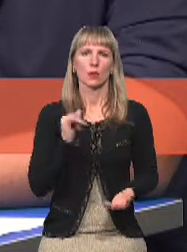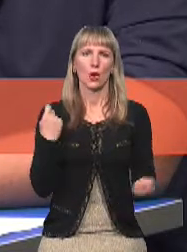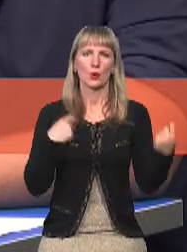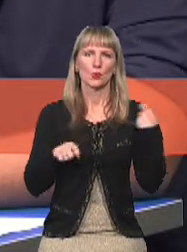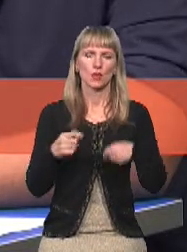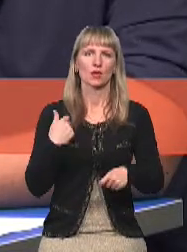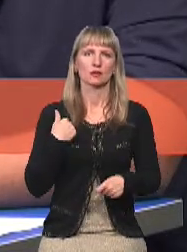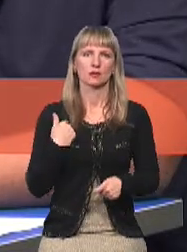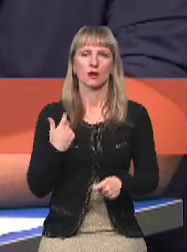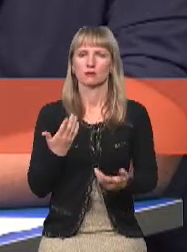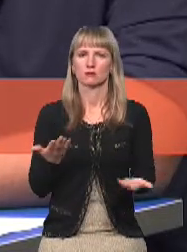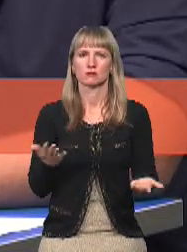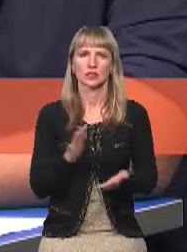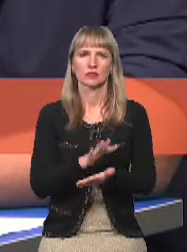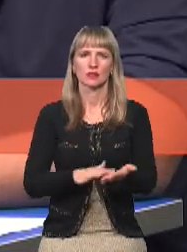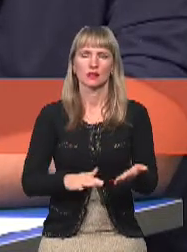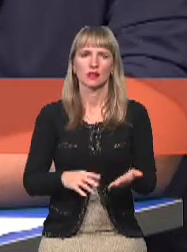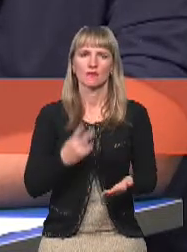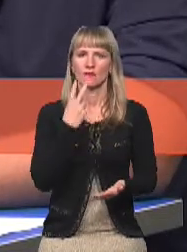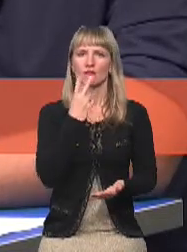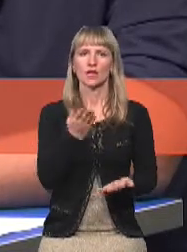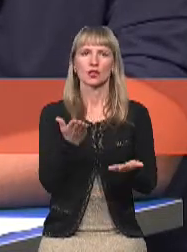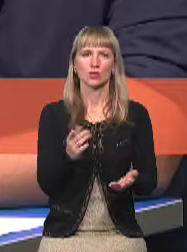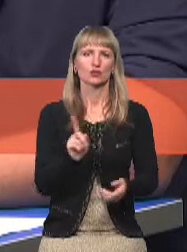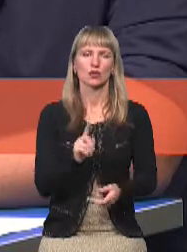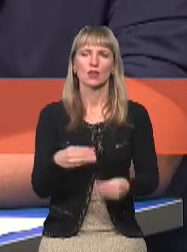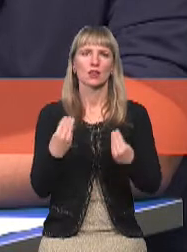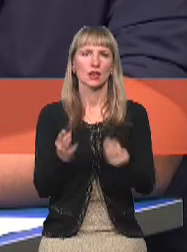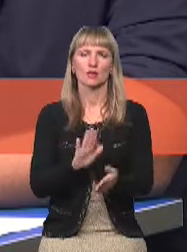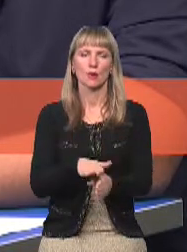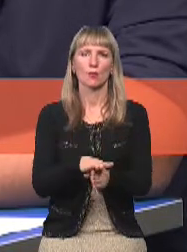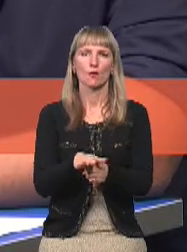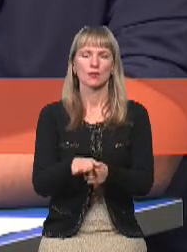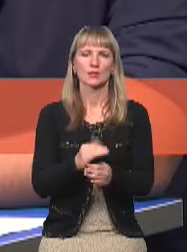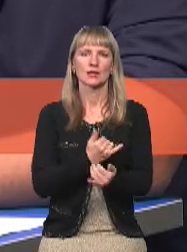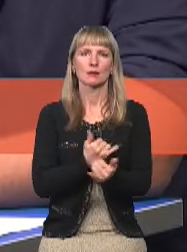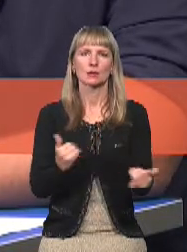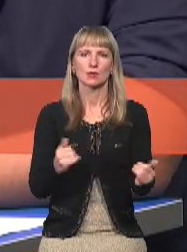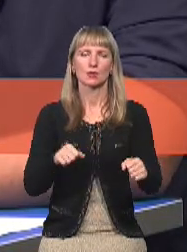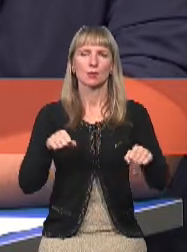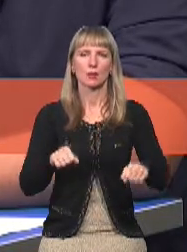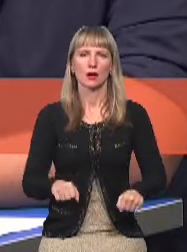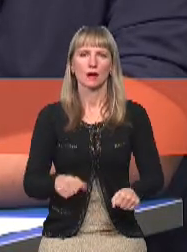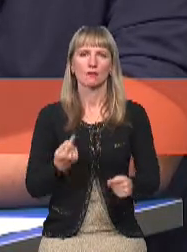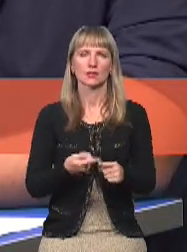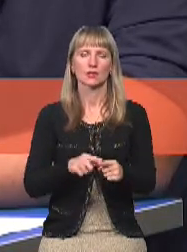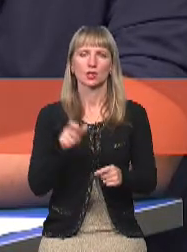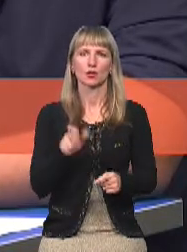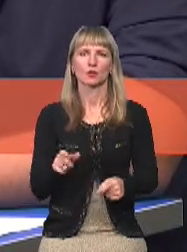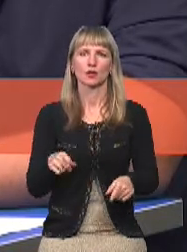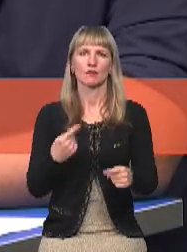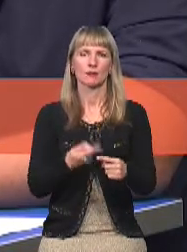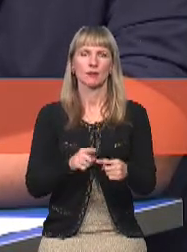то я перепрошую. Навіть наочно видно, що не надається повноцінне забезпечення прав цих людей у